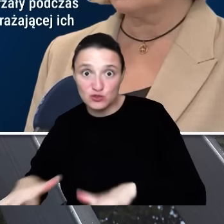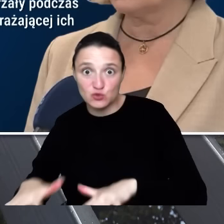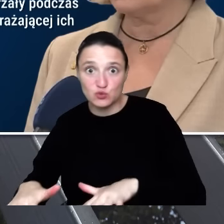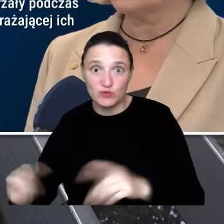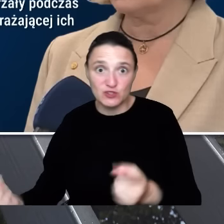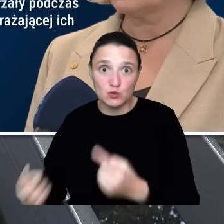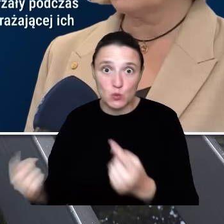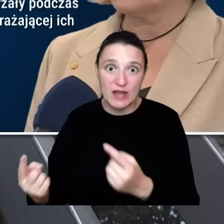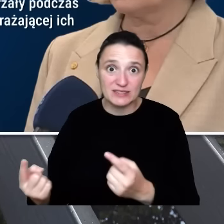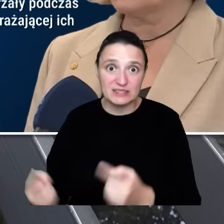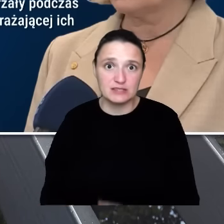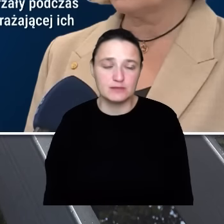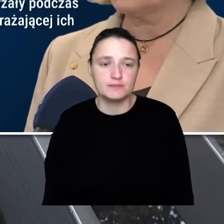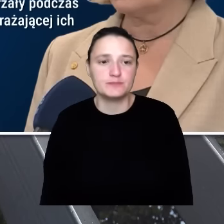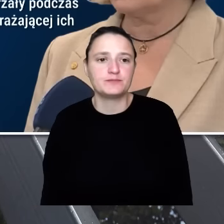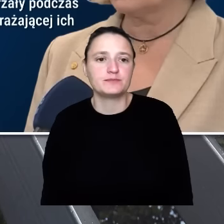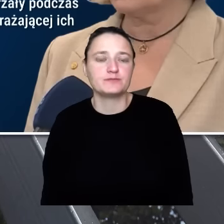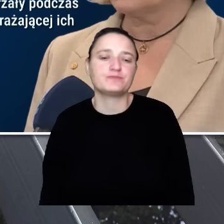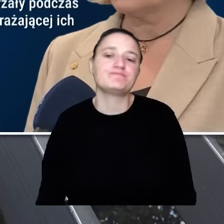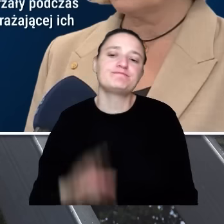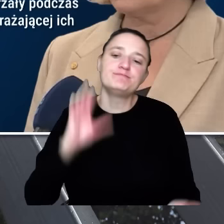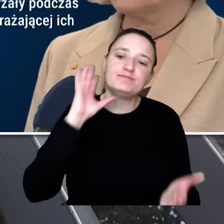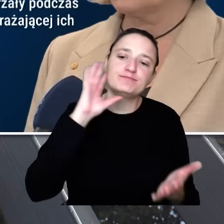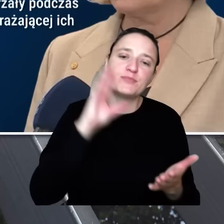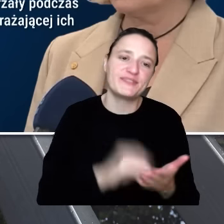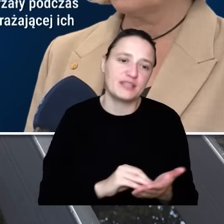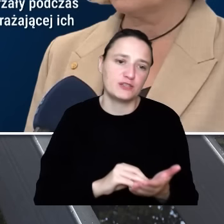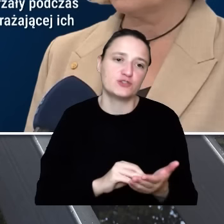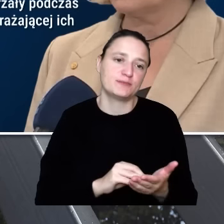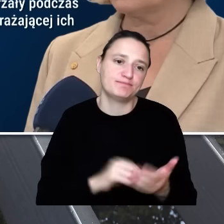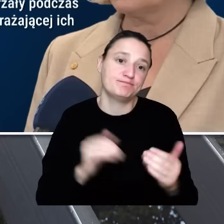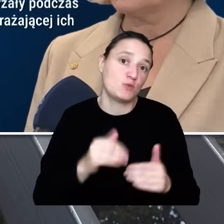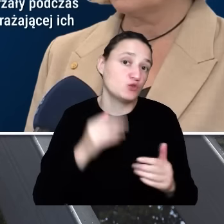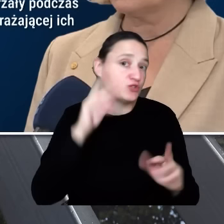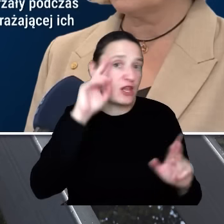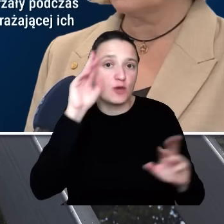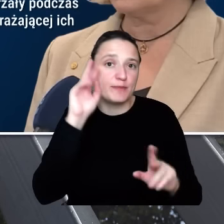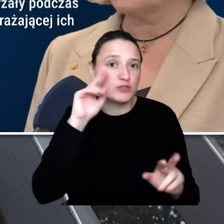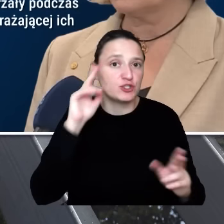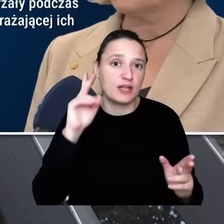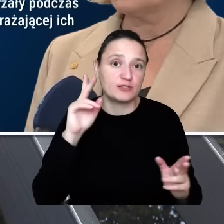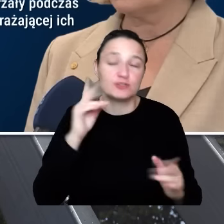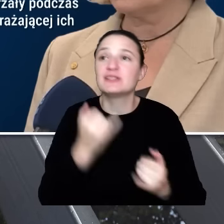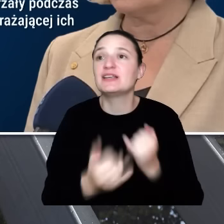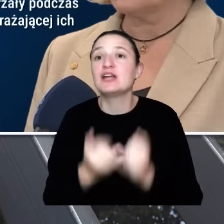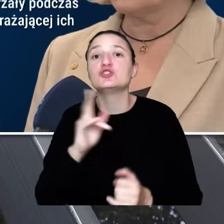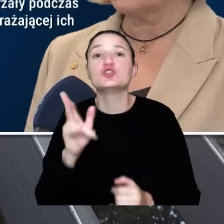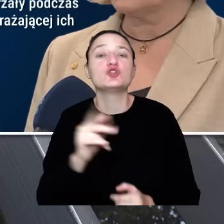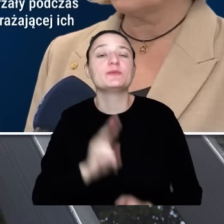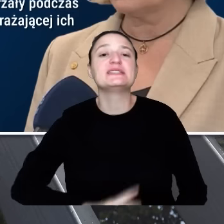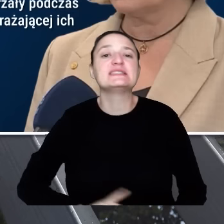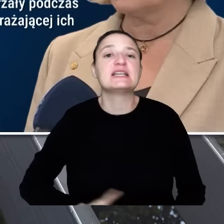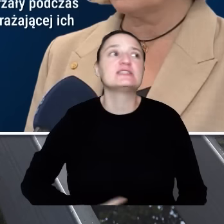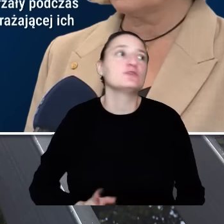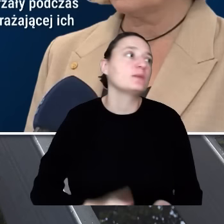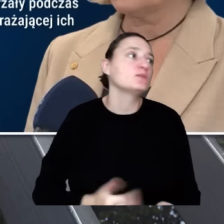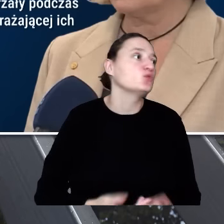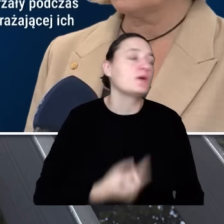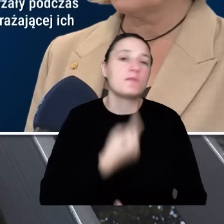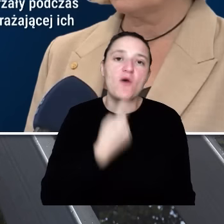te kamienie latały. Powtarzam, no... Możemy się tylko domyślić, bo gdyby ktoś, na przykład ministerstwo, powiedział,